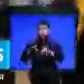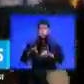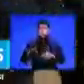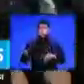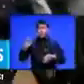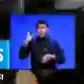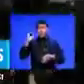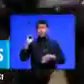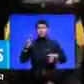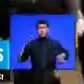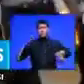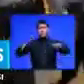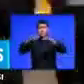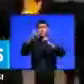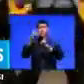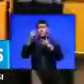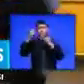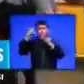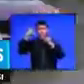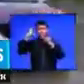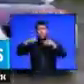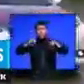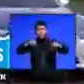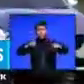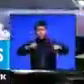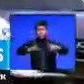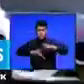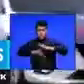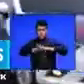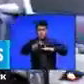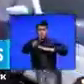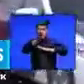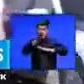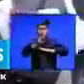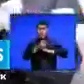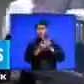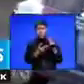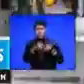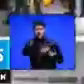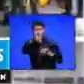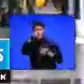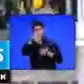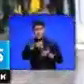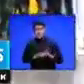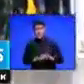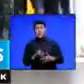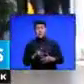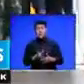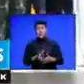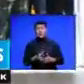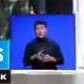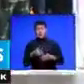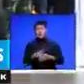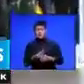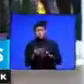Puncak, Papua, mengendarai sepeda motor Senin siang. Saat melintas di Kampung Usir, ada warga yang memanggil korban. Tiba-tiba dari dalam